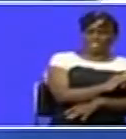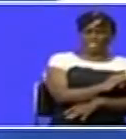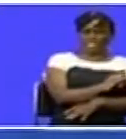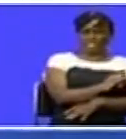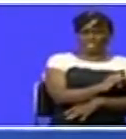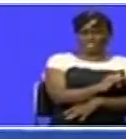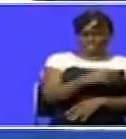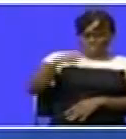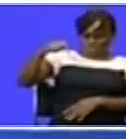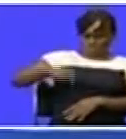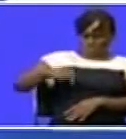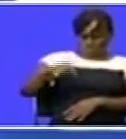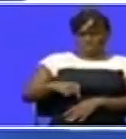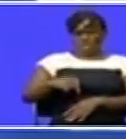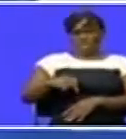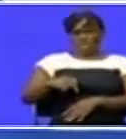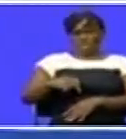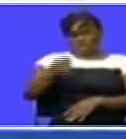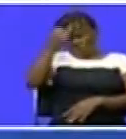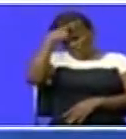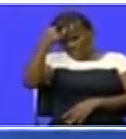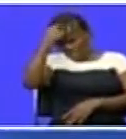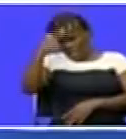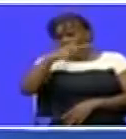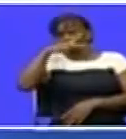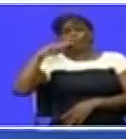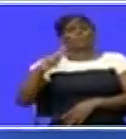Sivo, Weta na Rao.